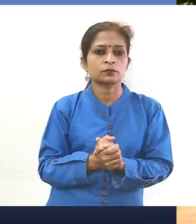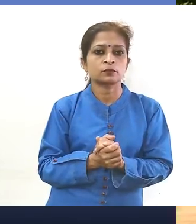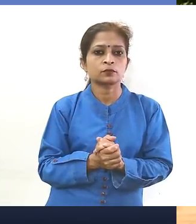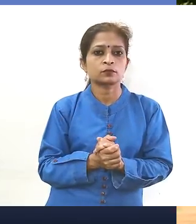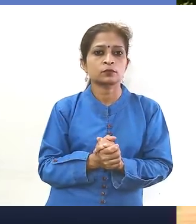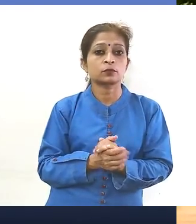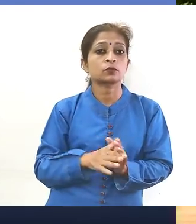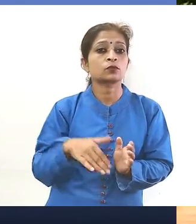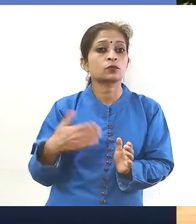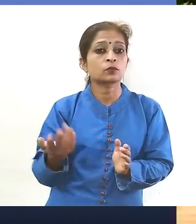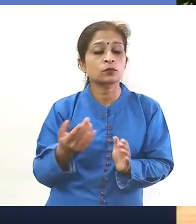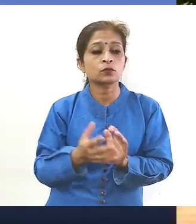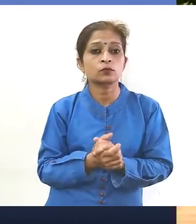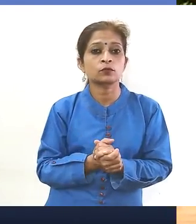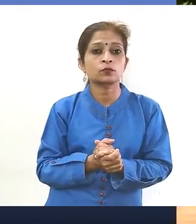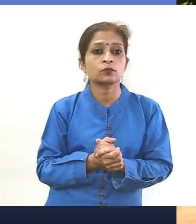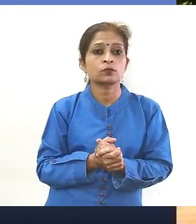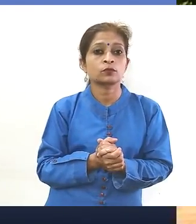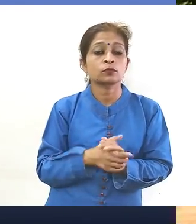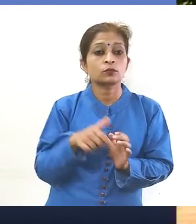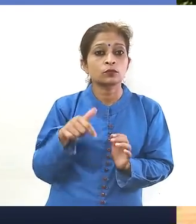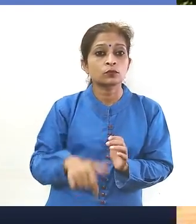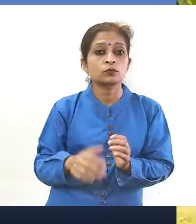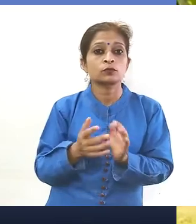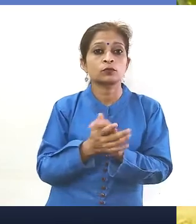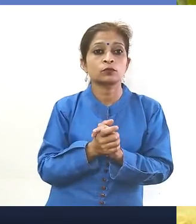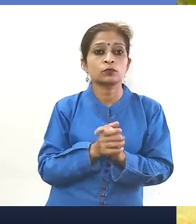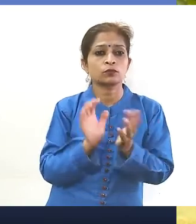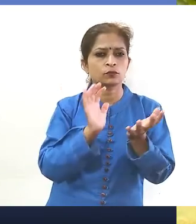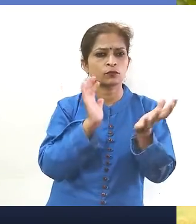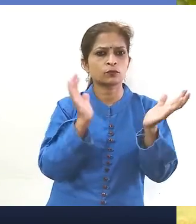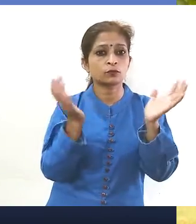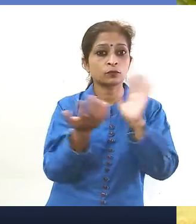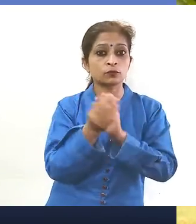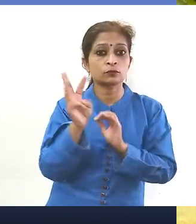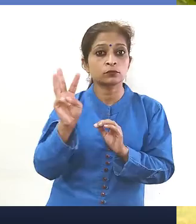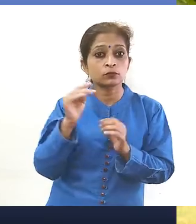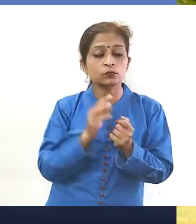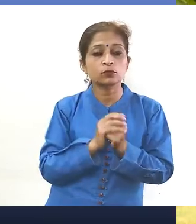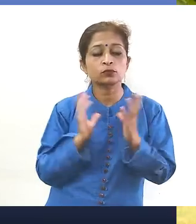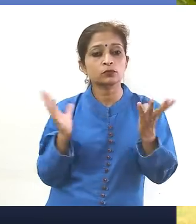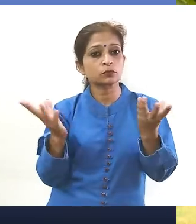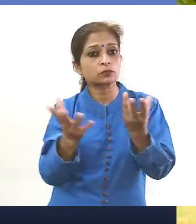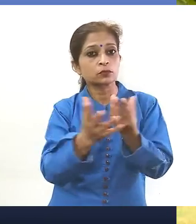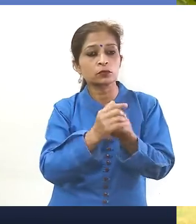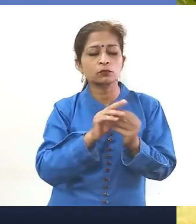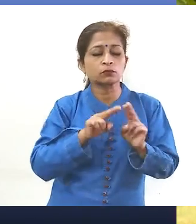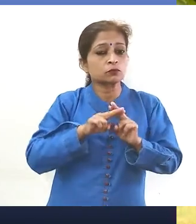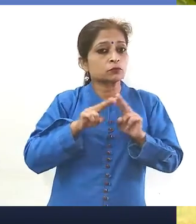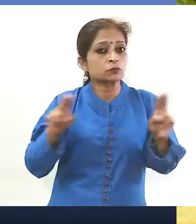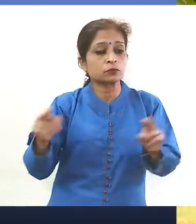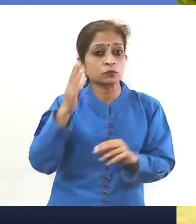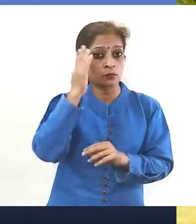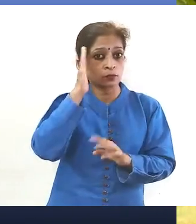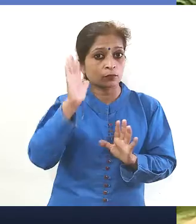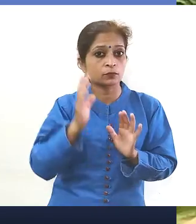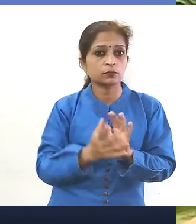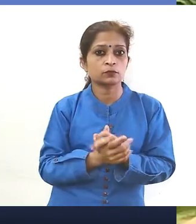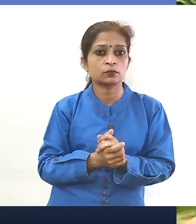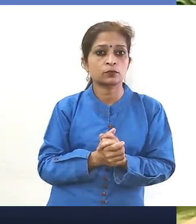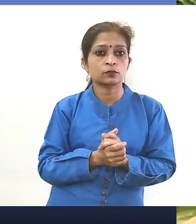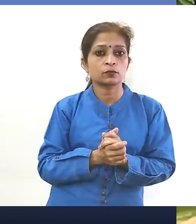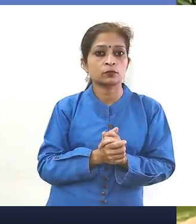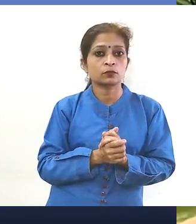और उनको त्रय विद्या का बोध है, उनको त्रिलोकी का बोध है, वो त्रिलोकी स्वामी है। ऐसे